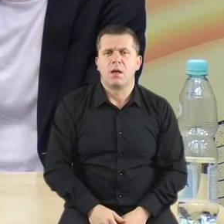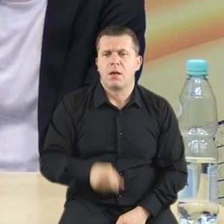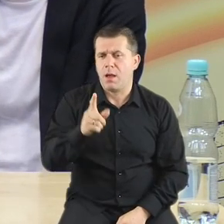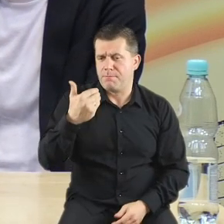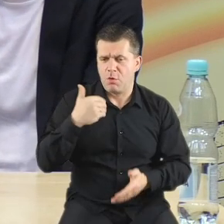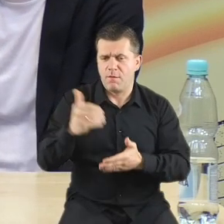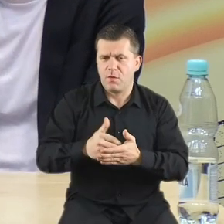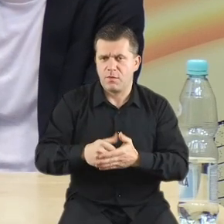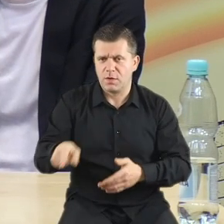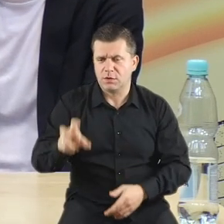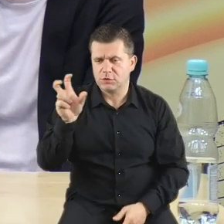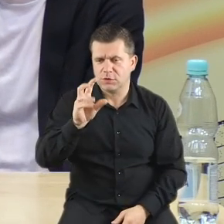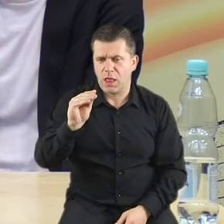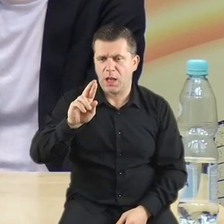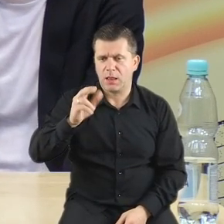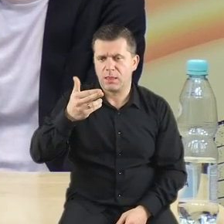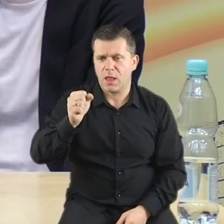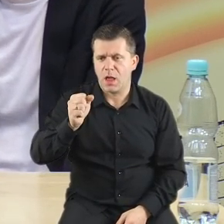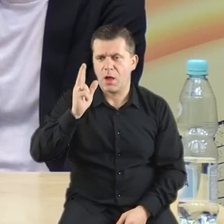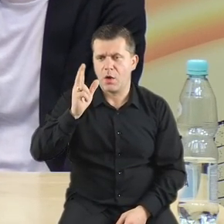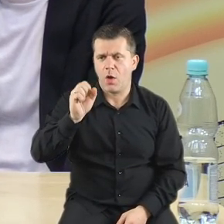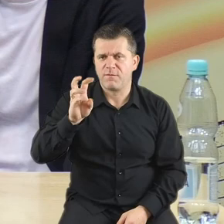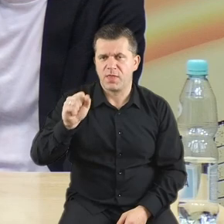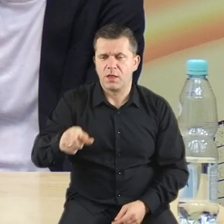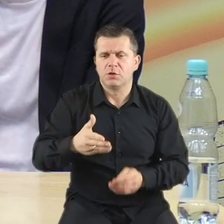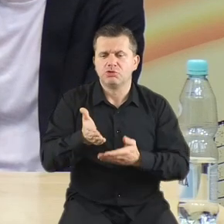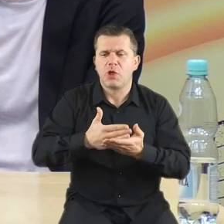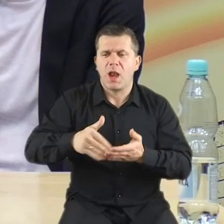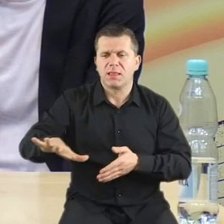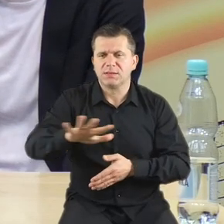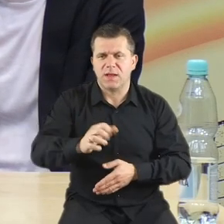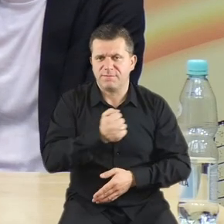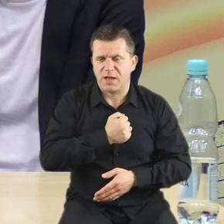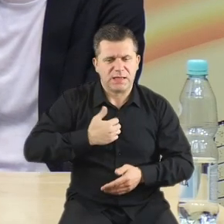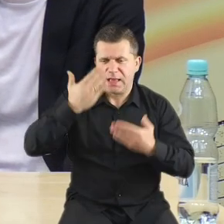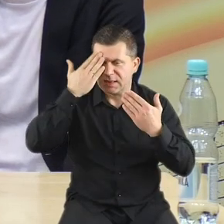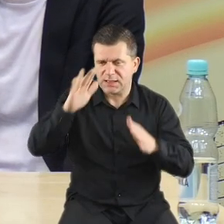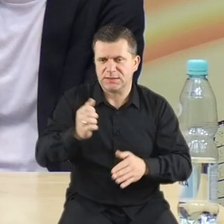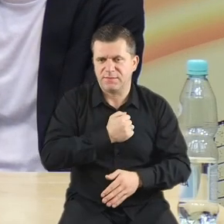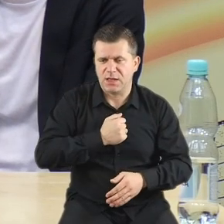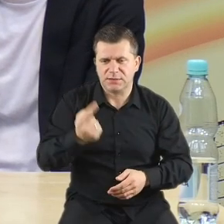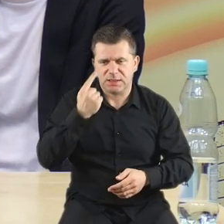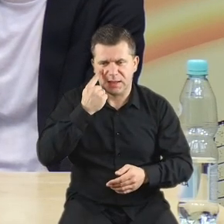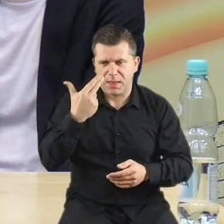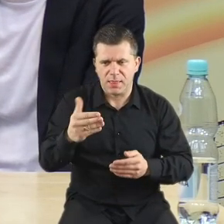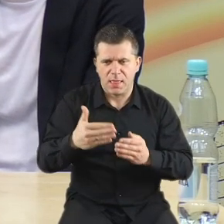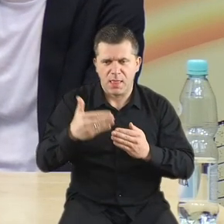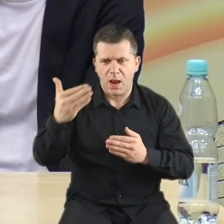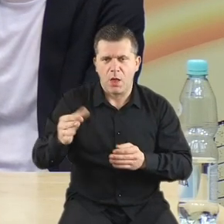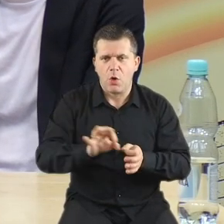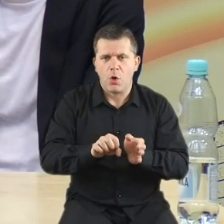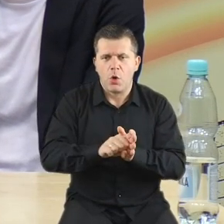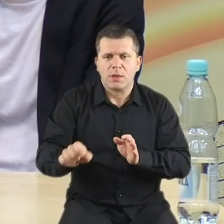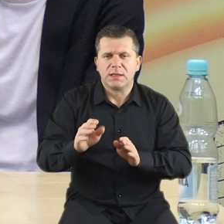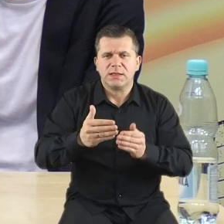na Czerniakowie, to jest dzielnica Warszawy. I chyba, ja nie znam Warszawy, ale to chyba niedaleko od historycznych już nalewek,